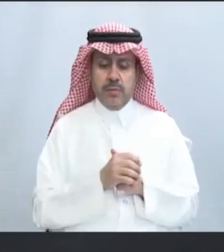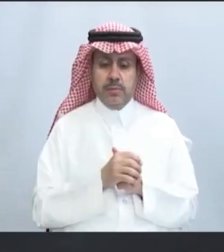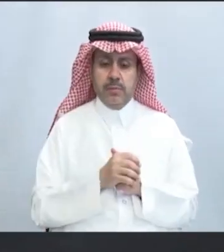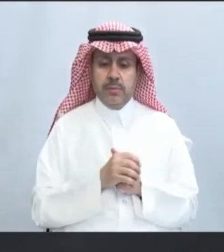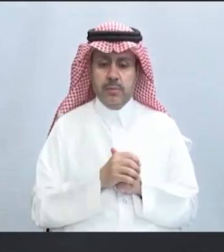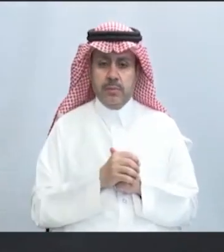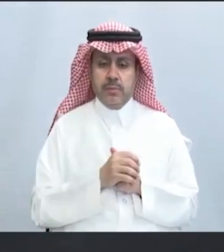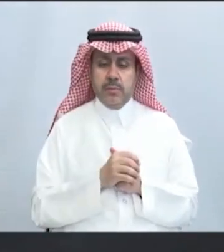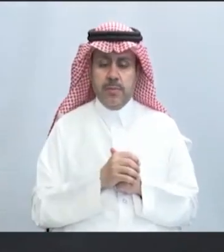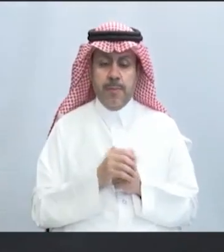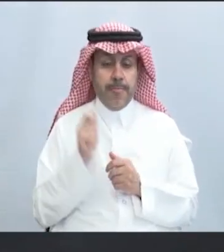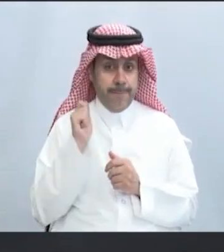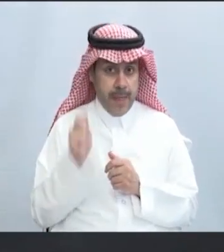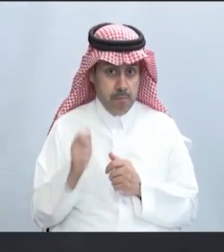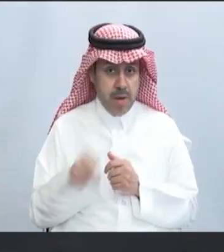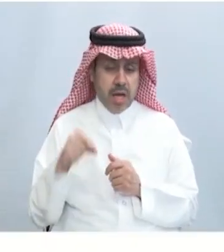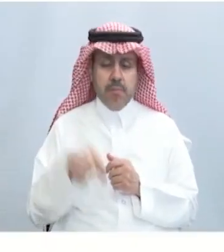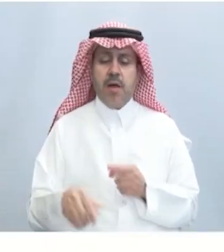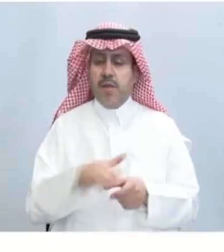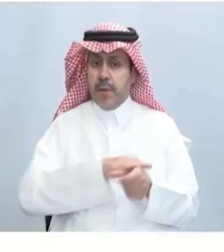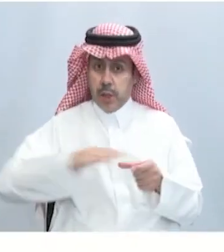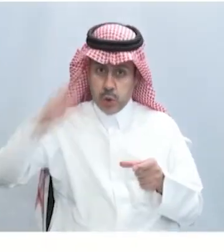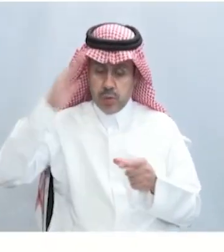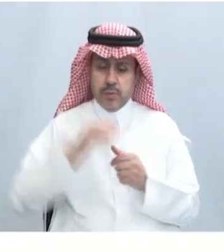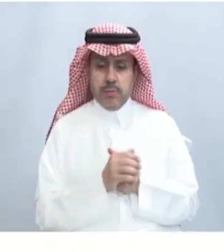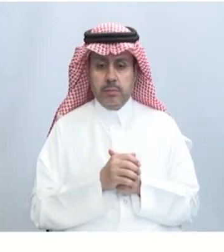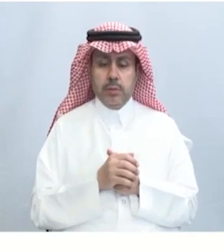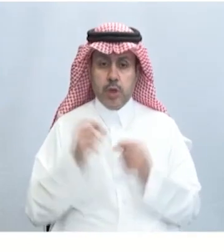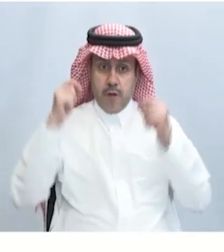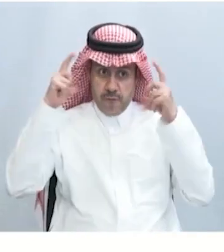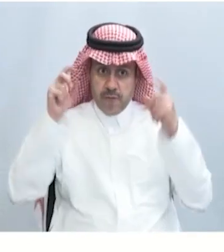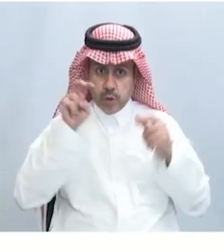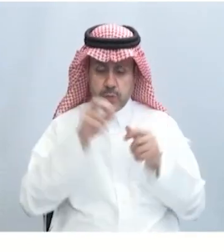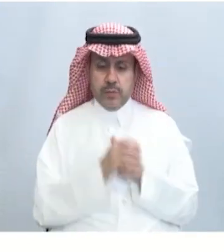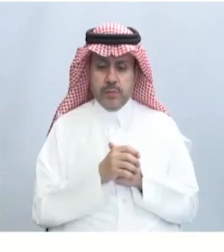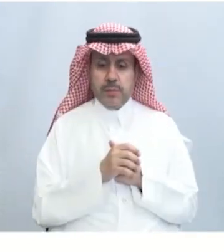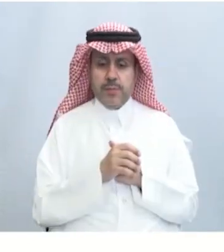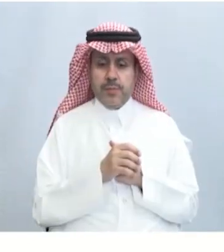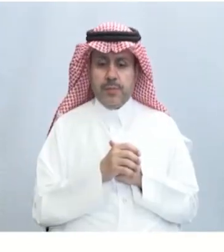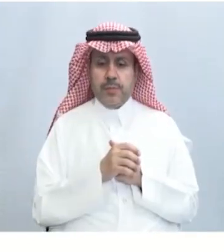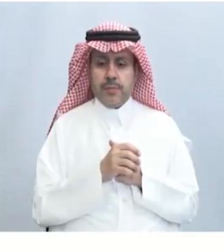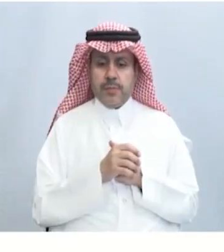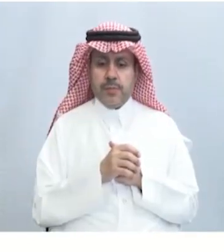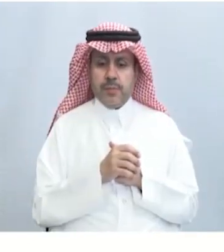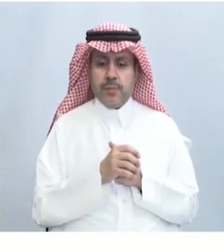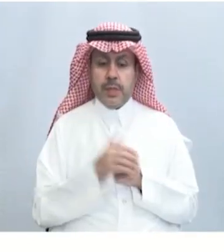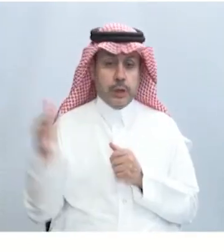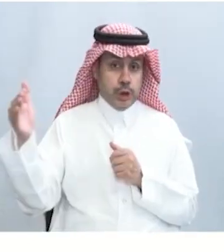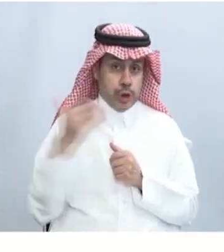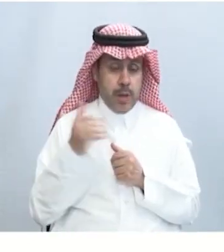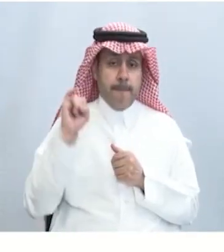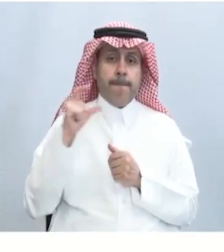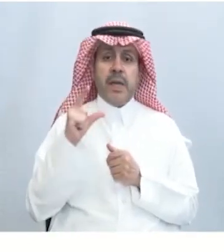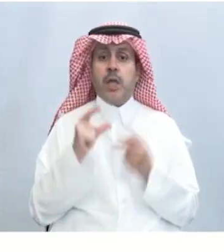الاسلاميه المحاكم في المملكه العربيه السعوديه تاملوا معي الشاشه اخواني واخواتي جاء في الماده